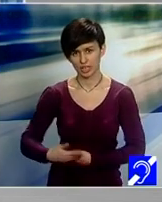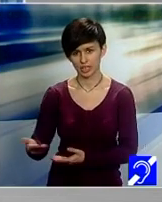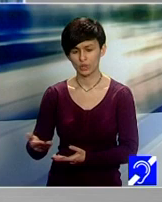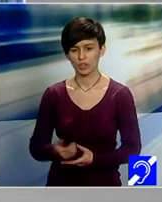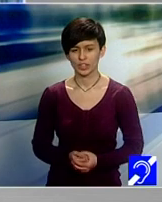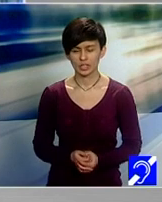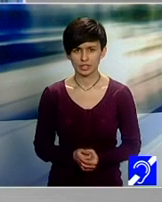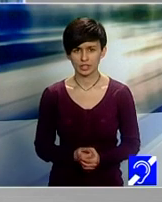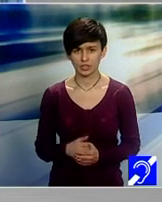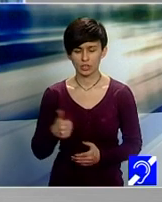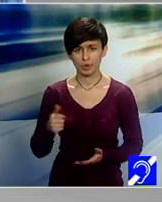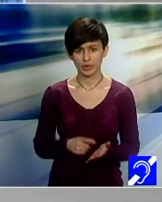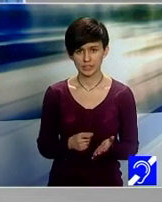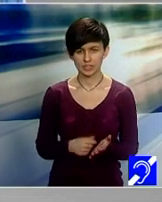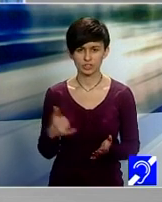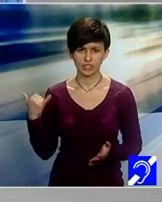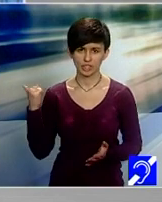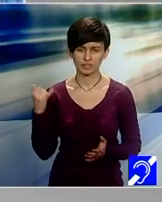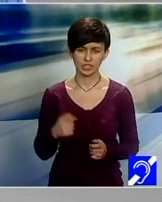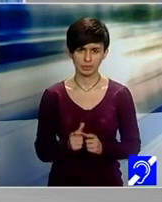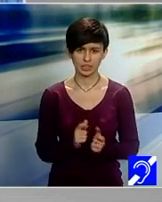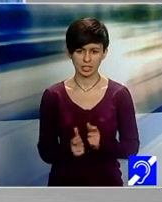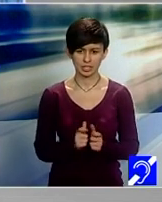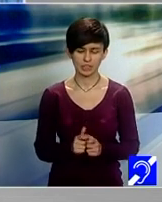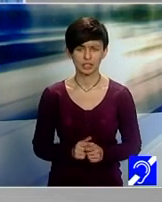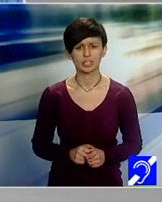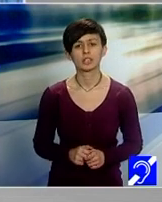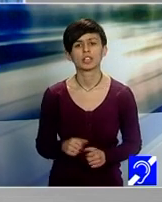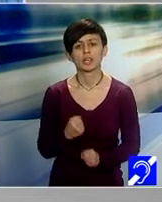vine pe aceste credite care se merge pe un avans minim.